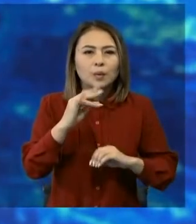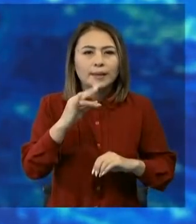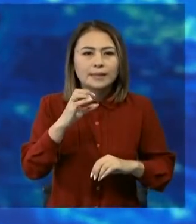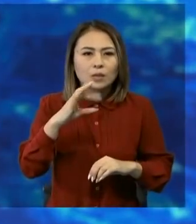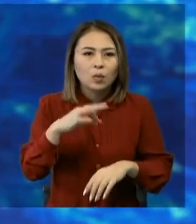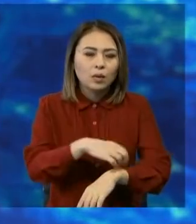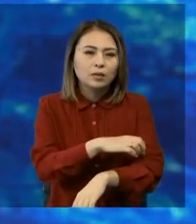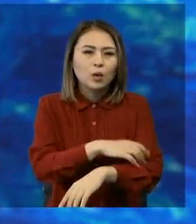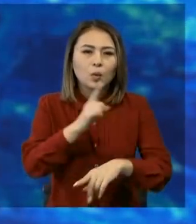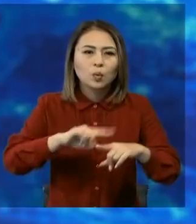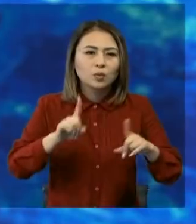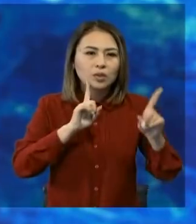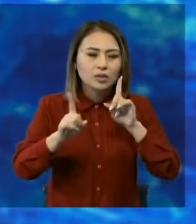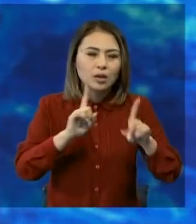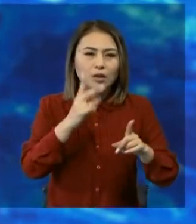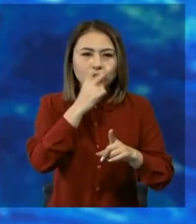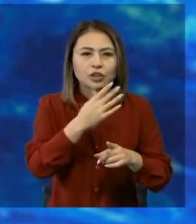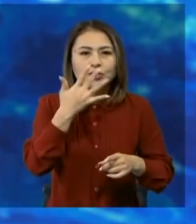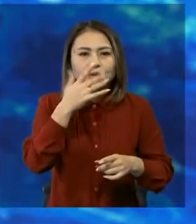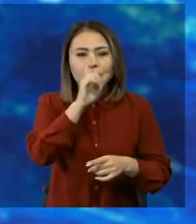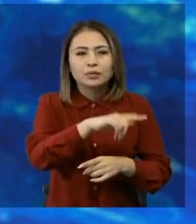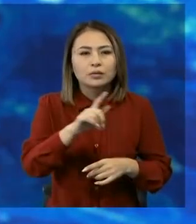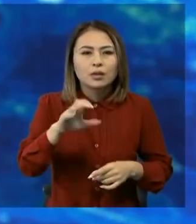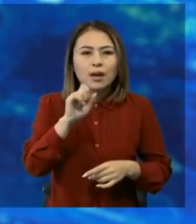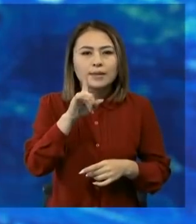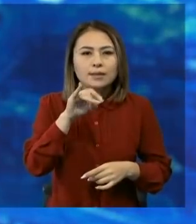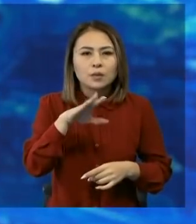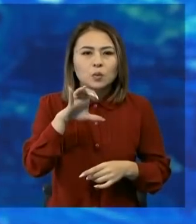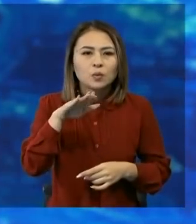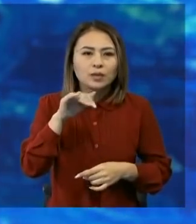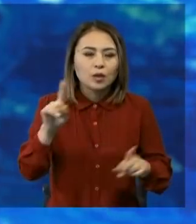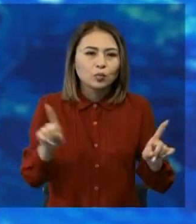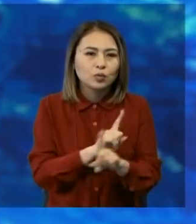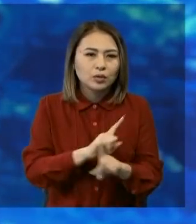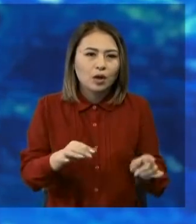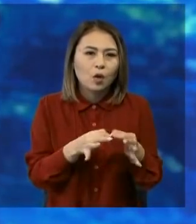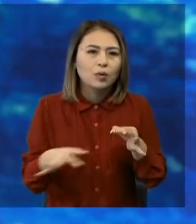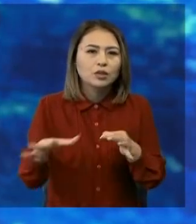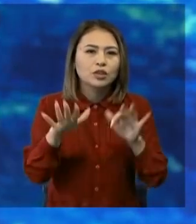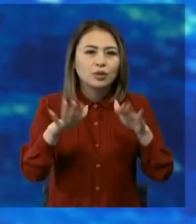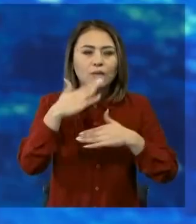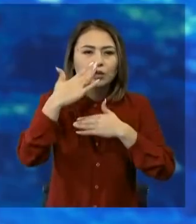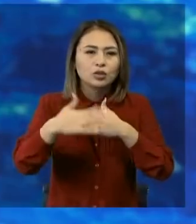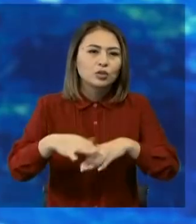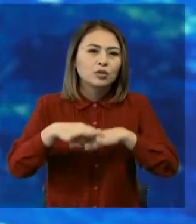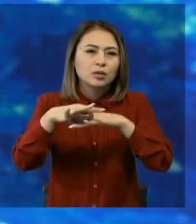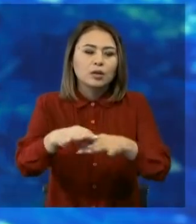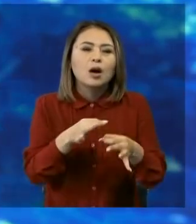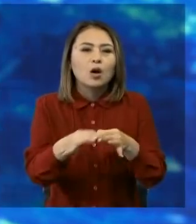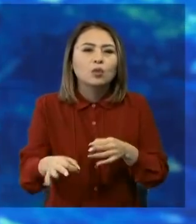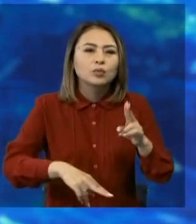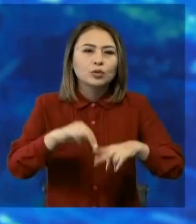ЮНЕСКО комитетінің алдындағы отырысында қаралады. Шетелдік сарапшылар Әзірет Сұлтан музейінің аумағына жақын маңда